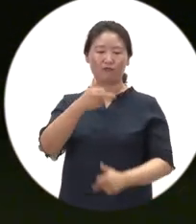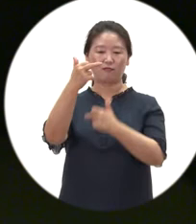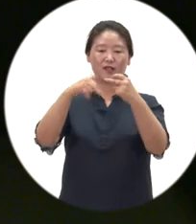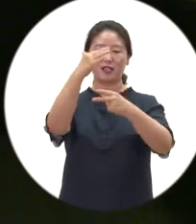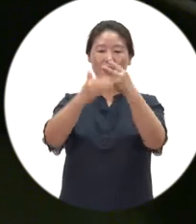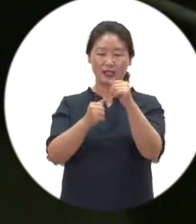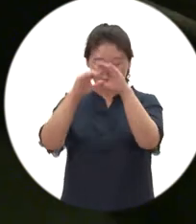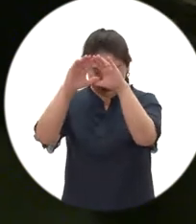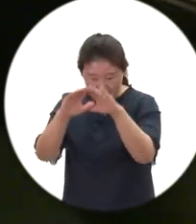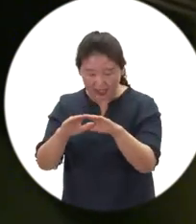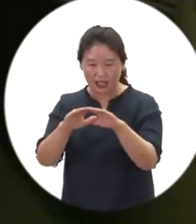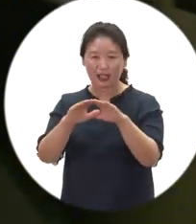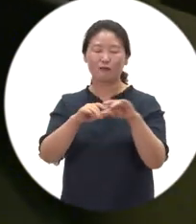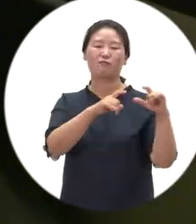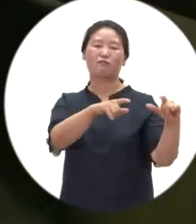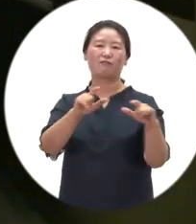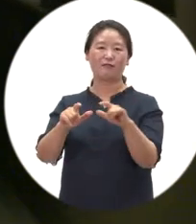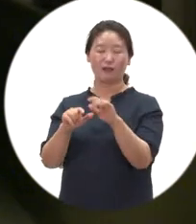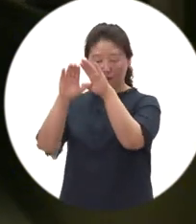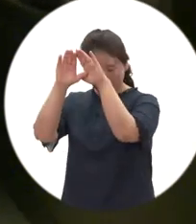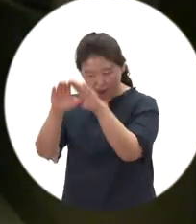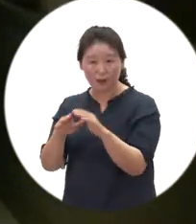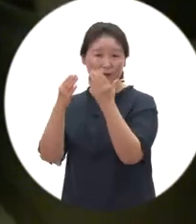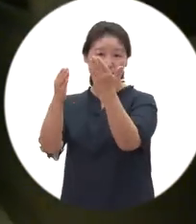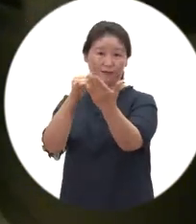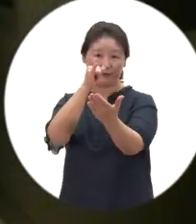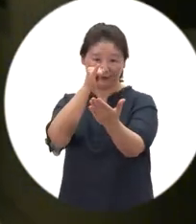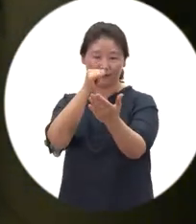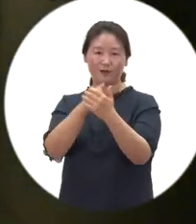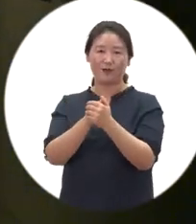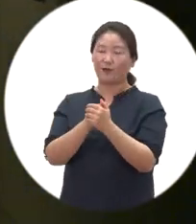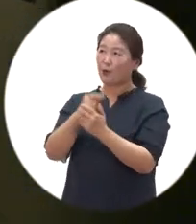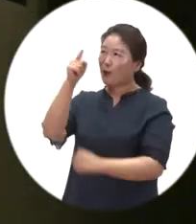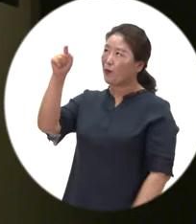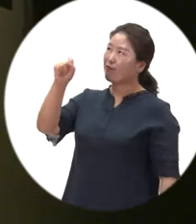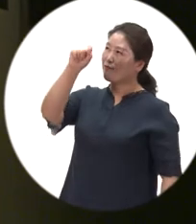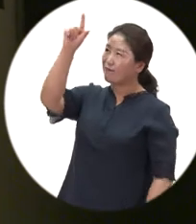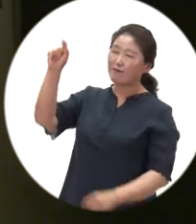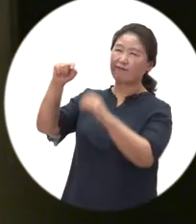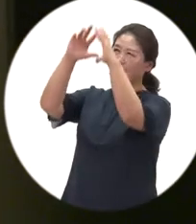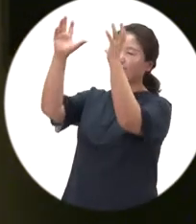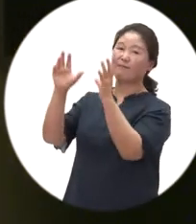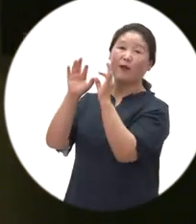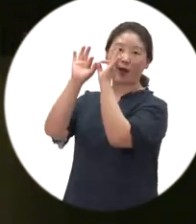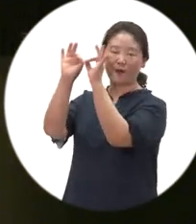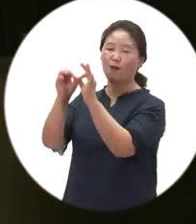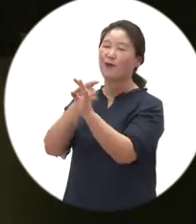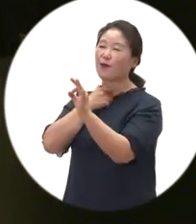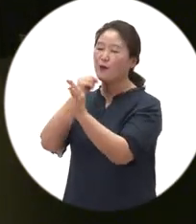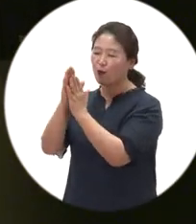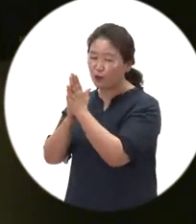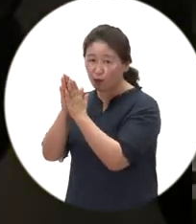산신제, 선왕제, 장승제 등 지역마다 마을 제사를 지내고 높은 곳에 올라서 크고 둥근 보름달을 보며